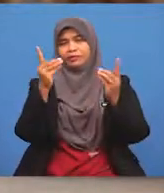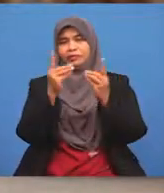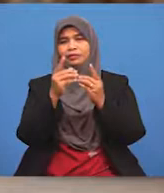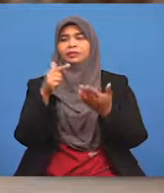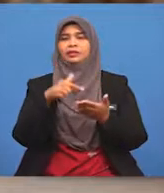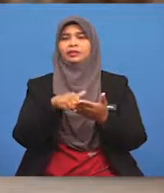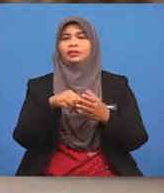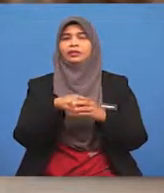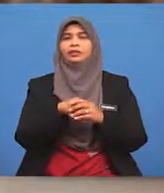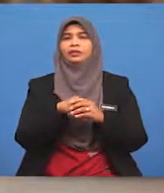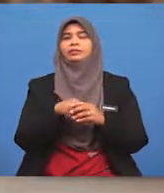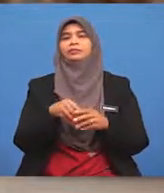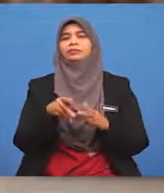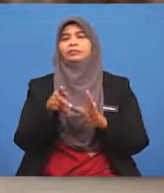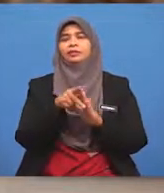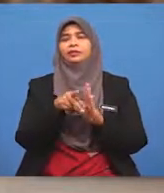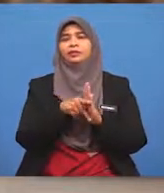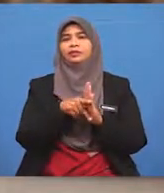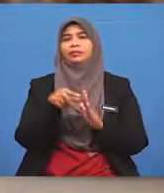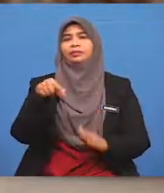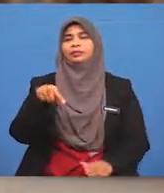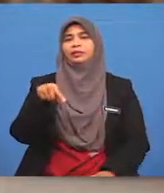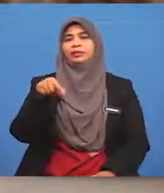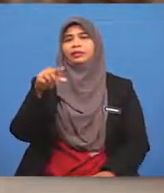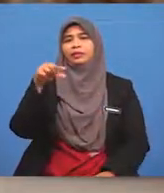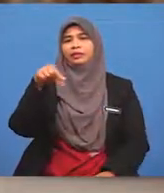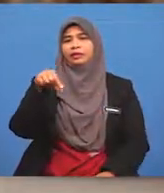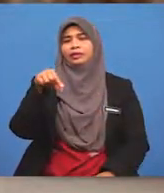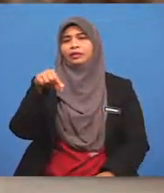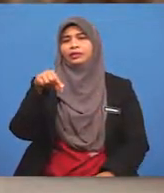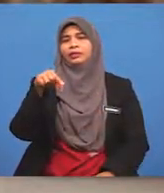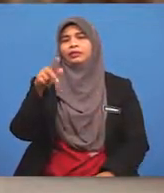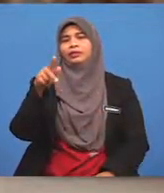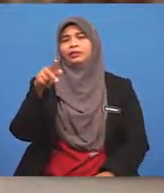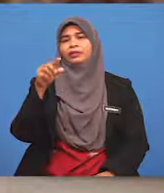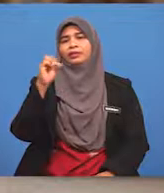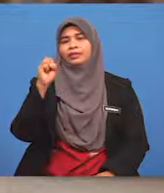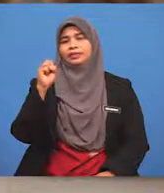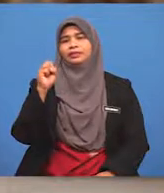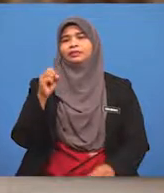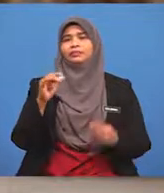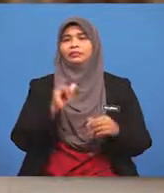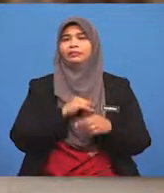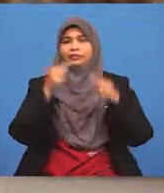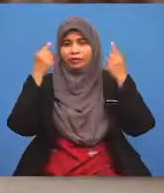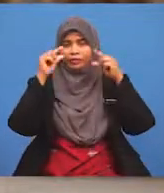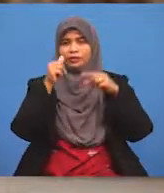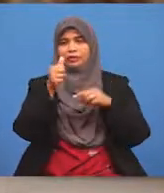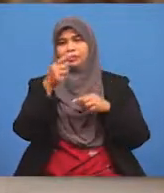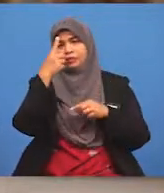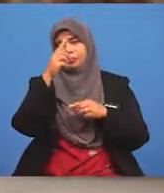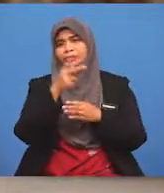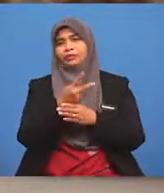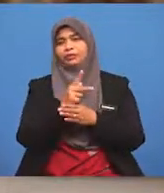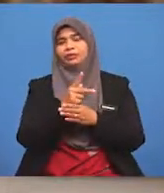dalam program PQS anda. Apa kabar murid? Saya guru anda yang akan berkongsi info dan